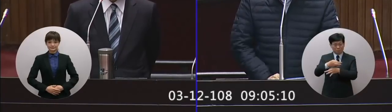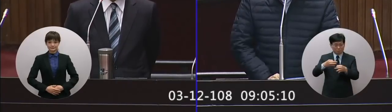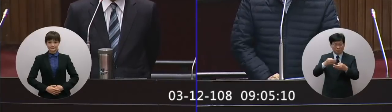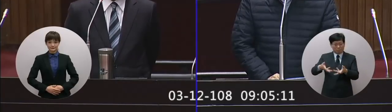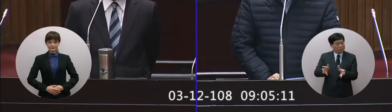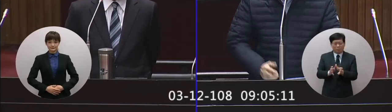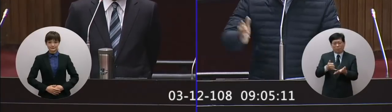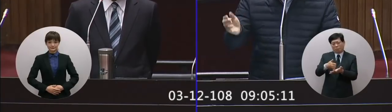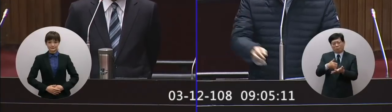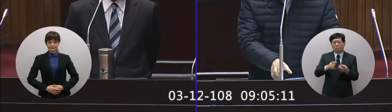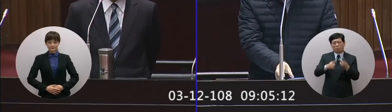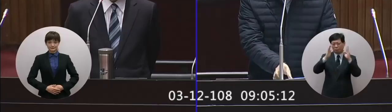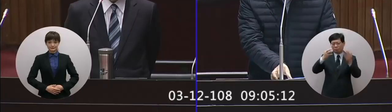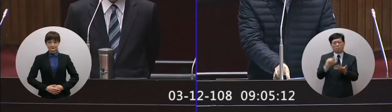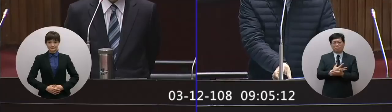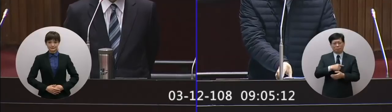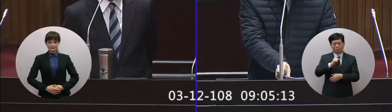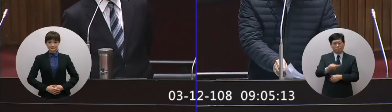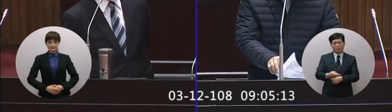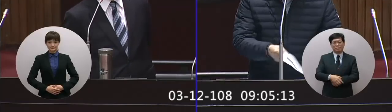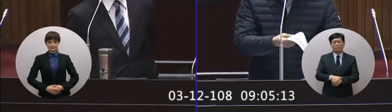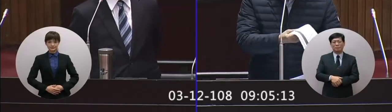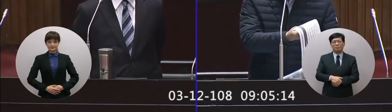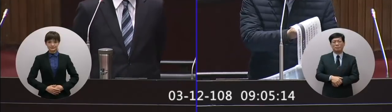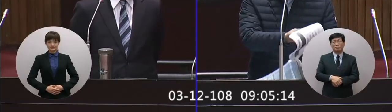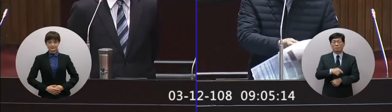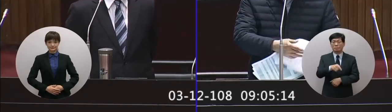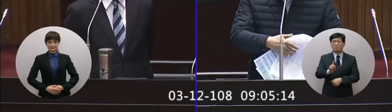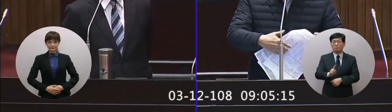弱，也不认真。往下看，